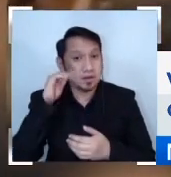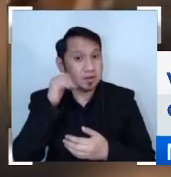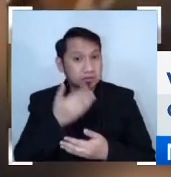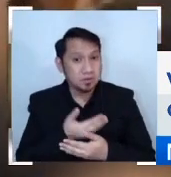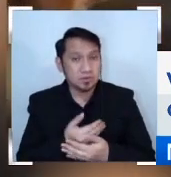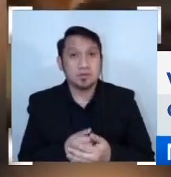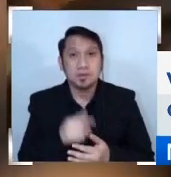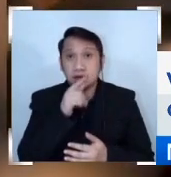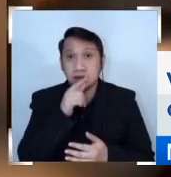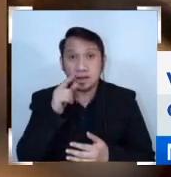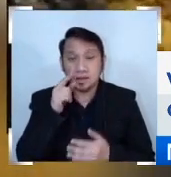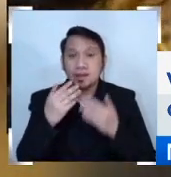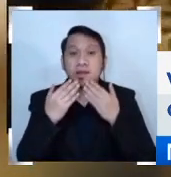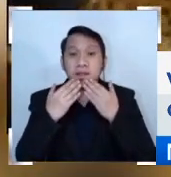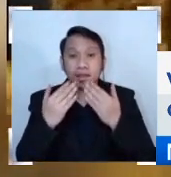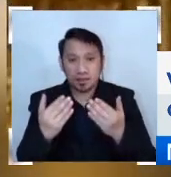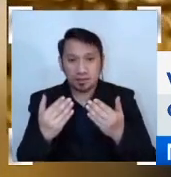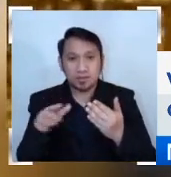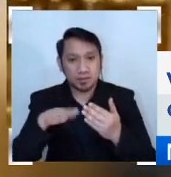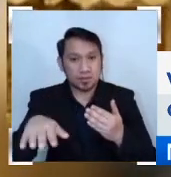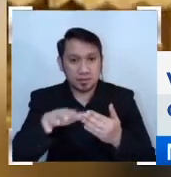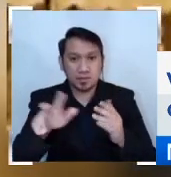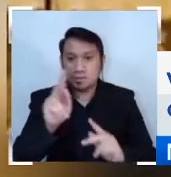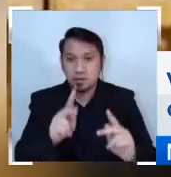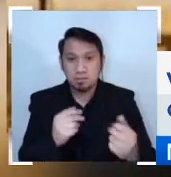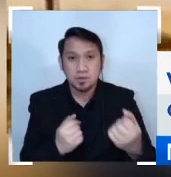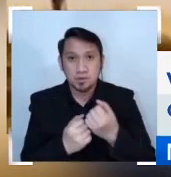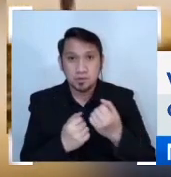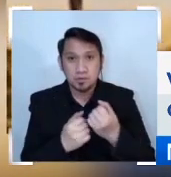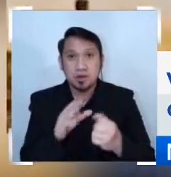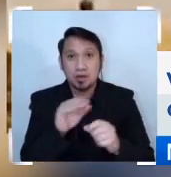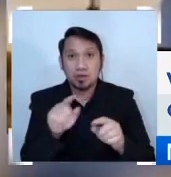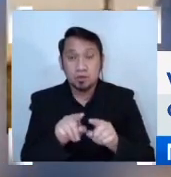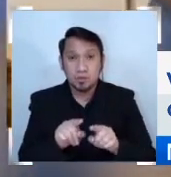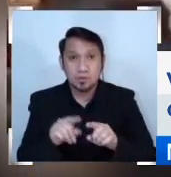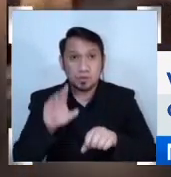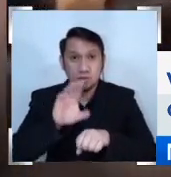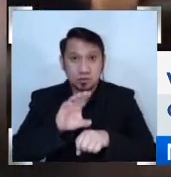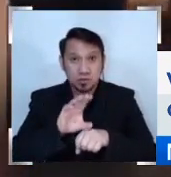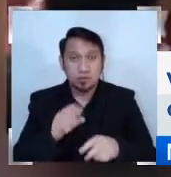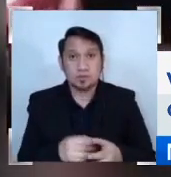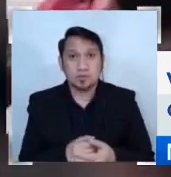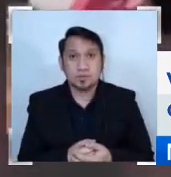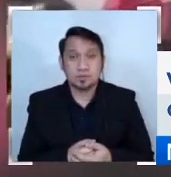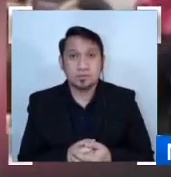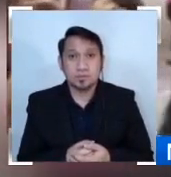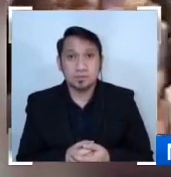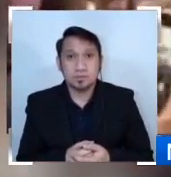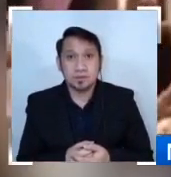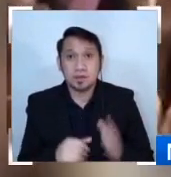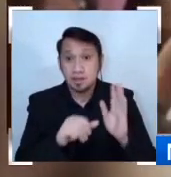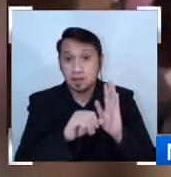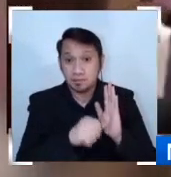Robredo sa kanyang mga taga-suporta at sa simbahan na nagkaroon din ng papel sa kanyang laban. Binigyan din niya na